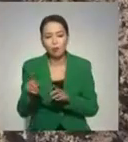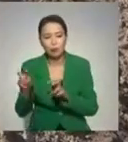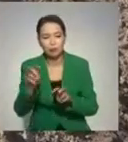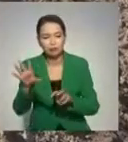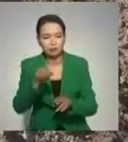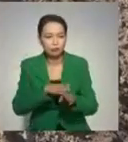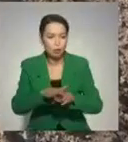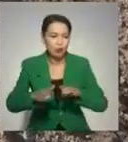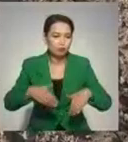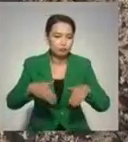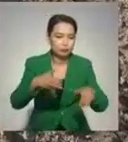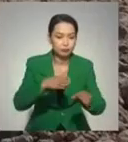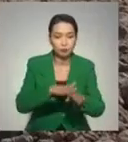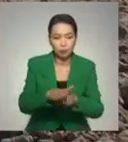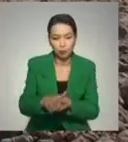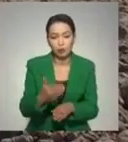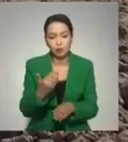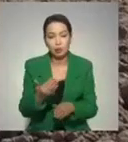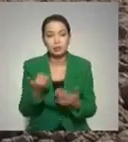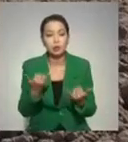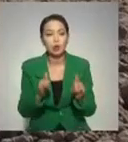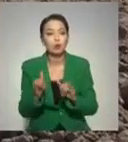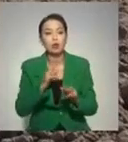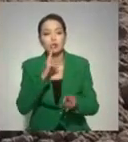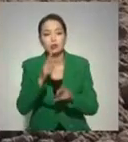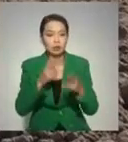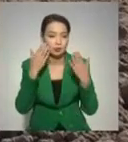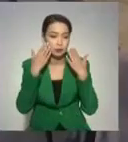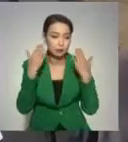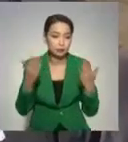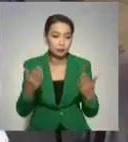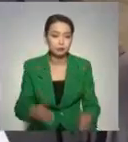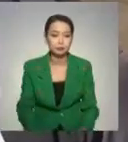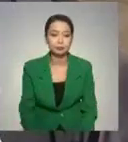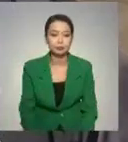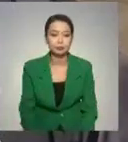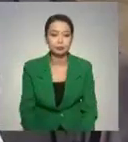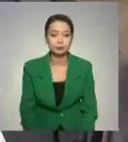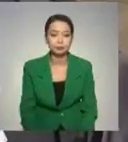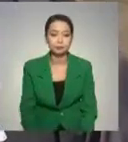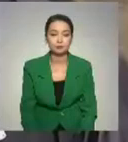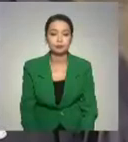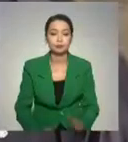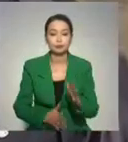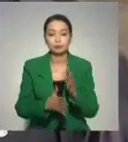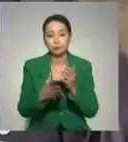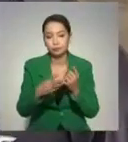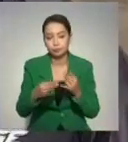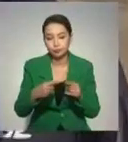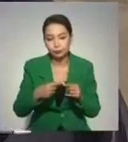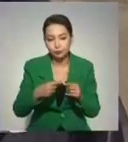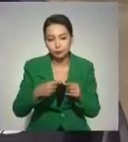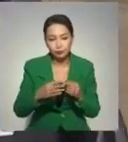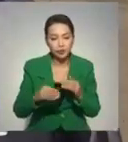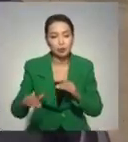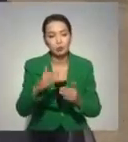тастаған. Амал таусылған Бұқара енді кімге шағынданарын білмейді ал. Біздің жайлауымыз бар 10 шақырым жерде. Енді ол